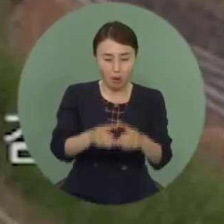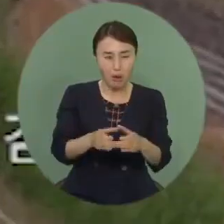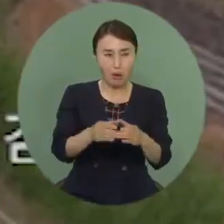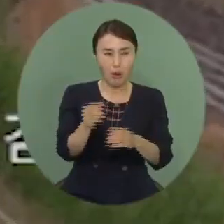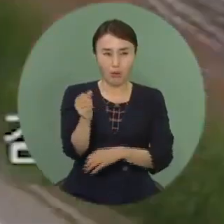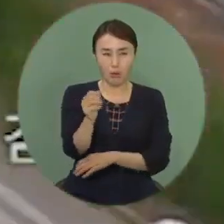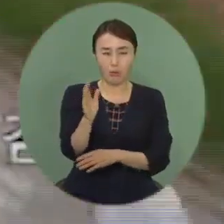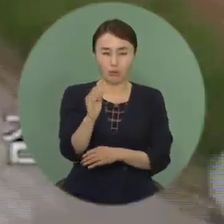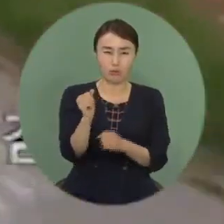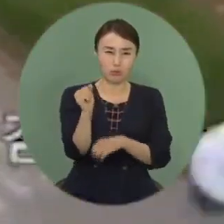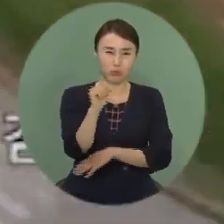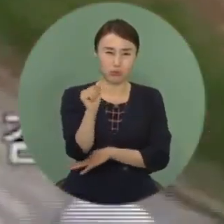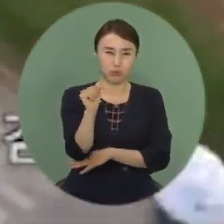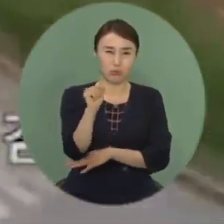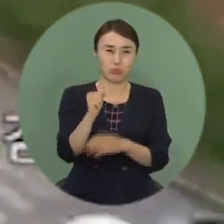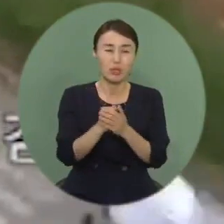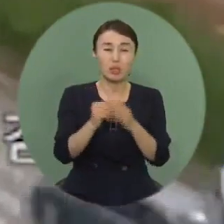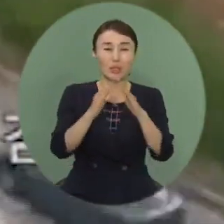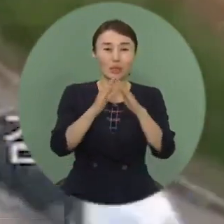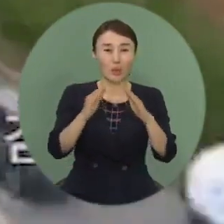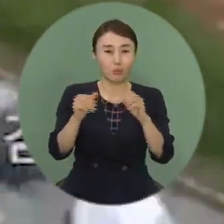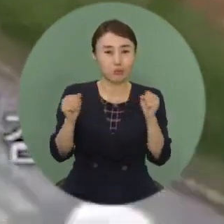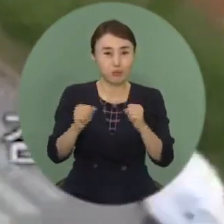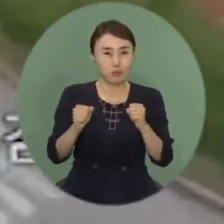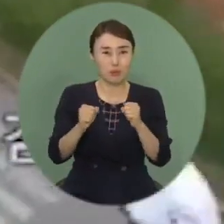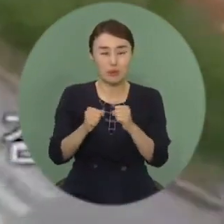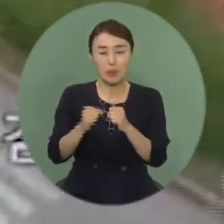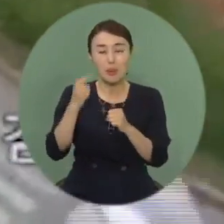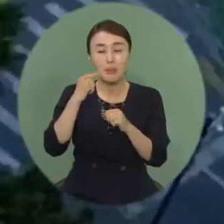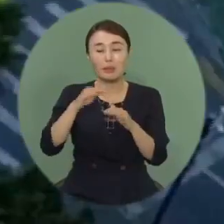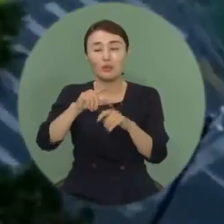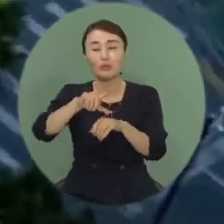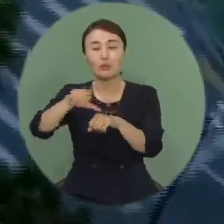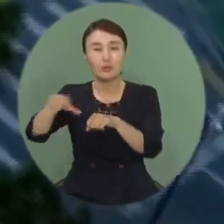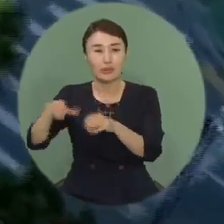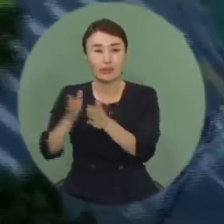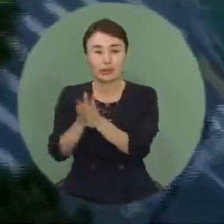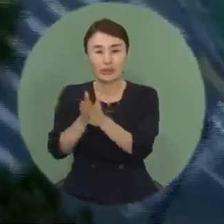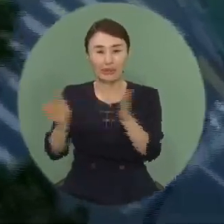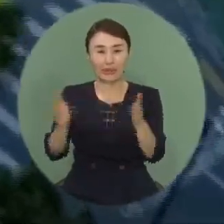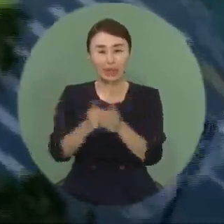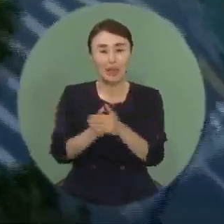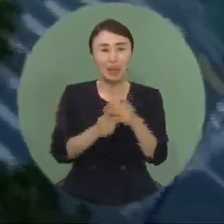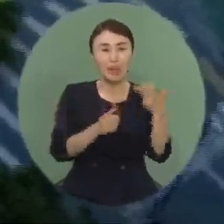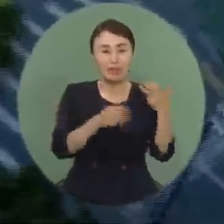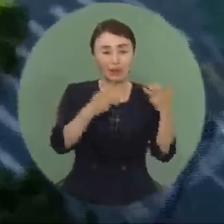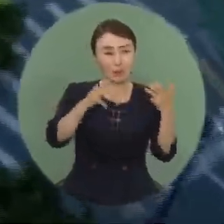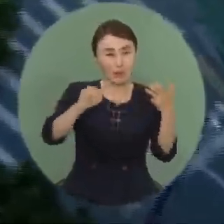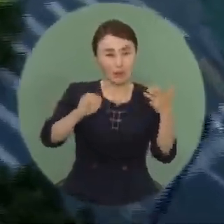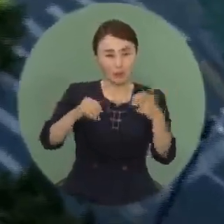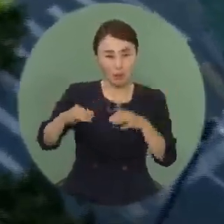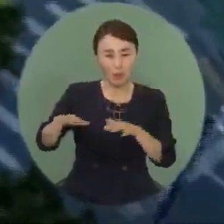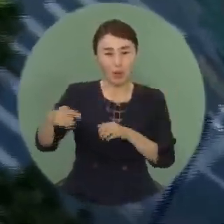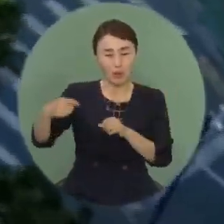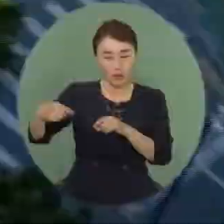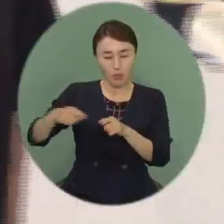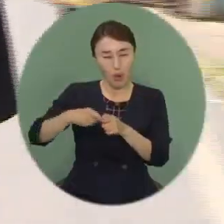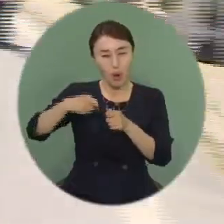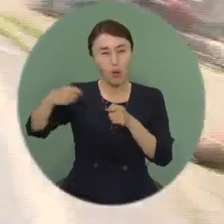느껴집니다 전북 내륙에서 시작된 규모 48의 지진은 880km 떨어진 광주에서도